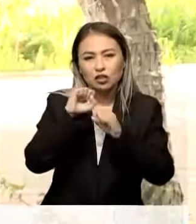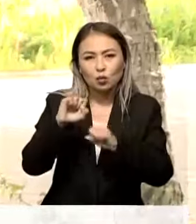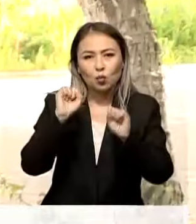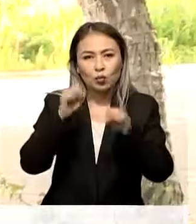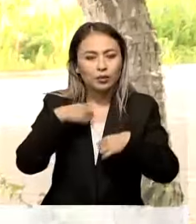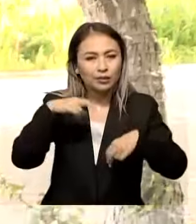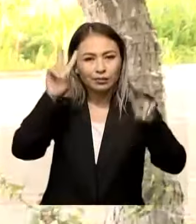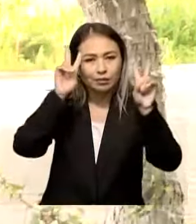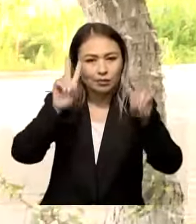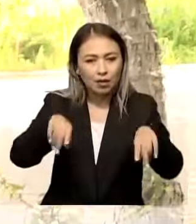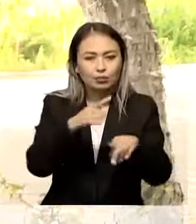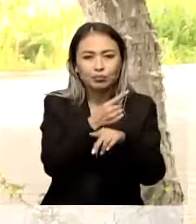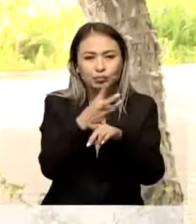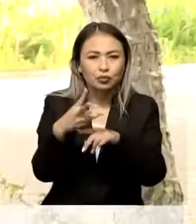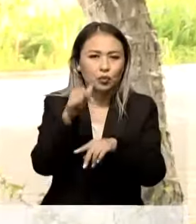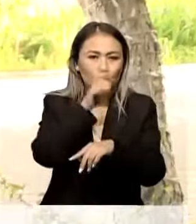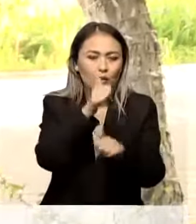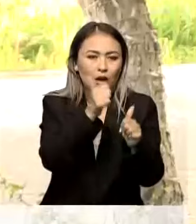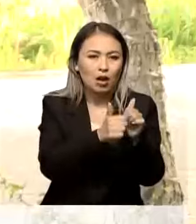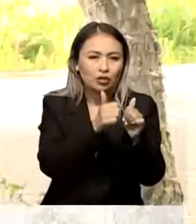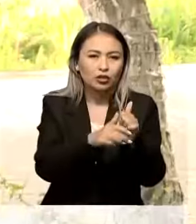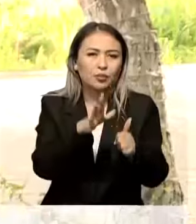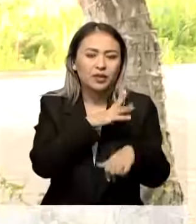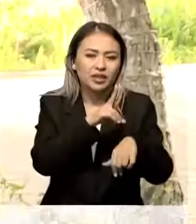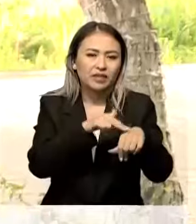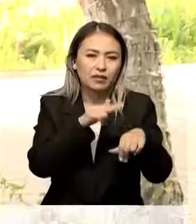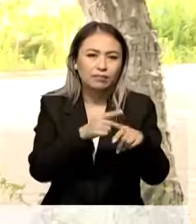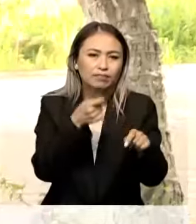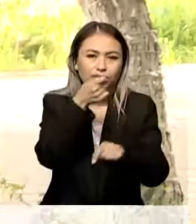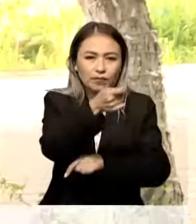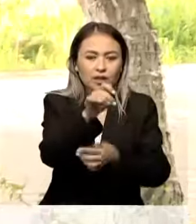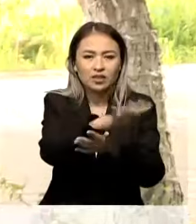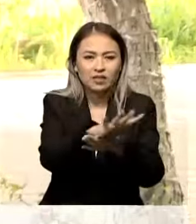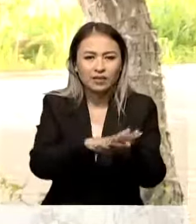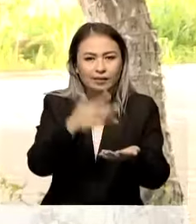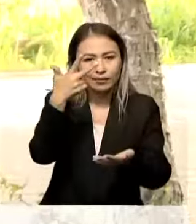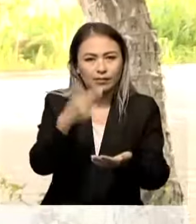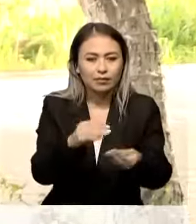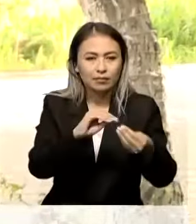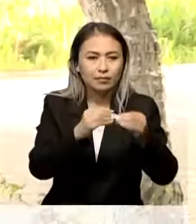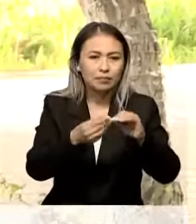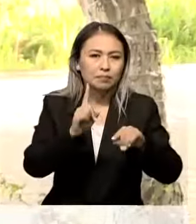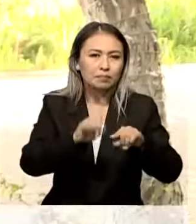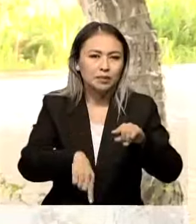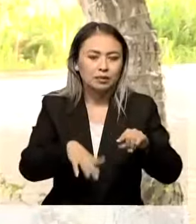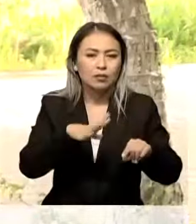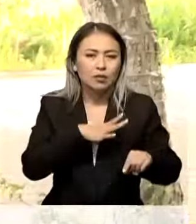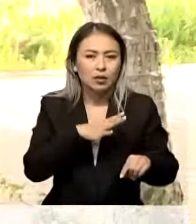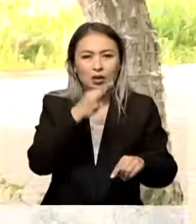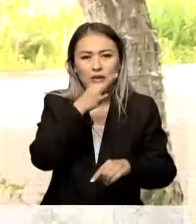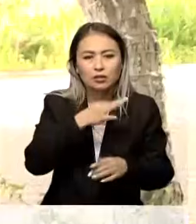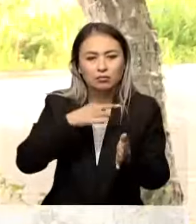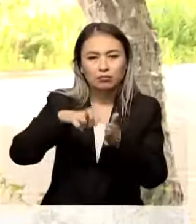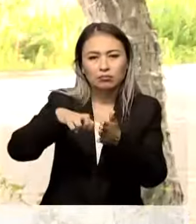болатын білмедім. Бірнеше адам әрқайсымыз жекелей инспекцияға шағымызды түсірдік. Үш күн ішінде мәселеміз қарастырылатын жөнде